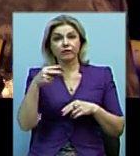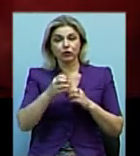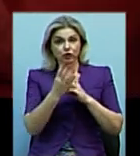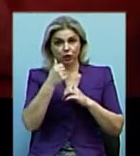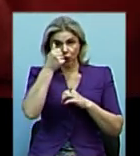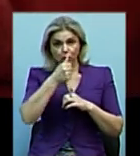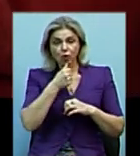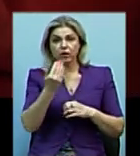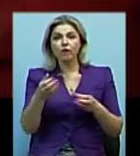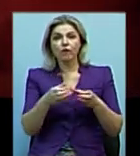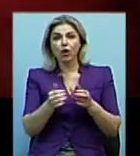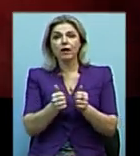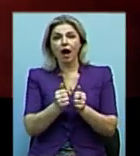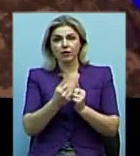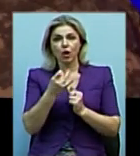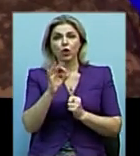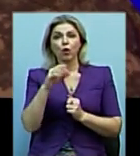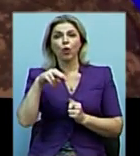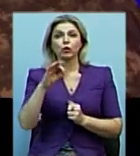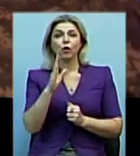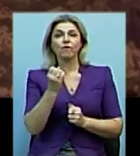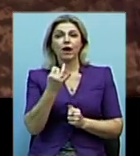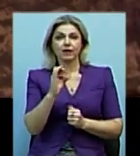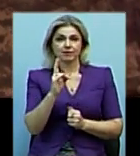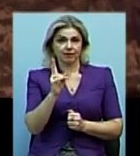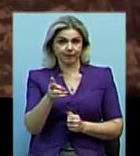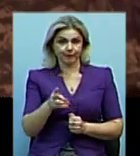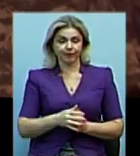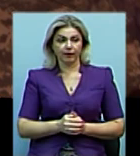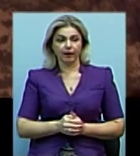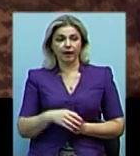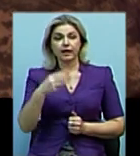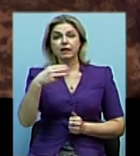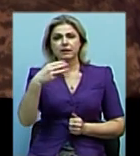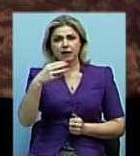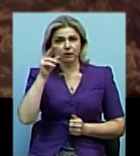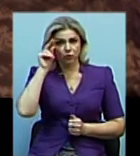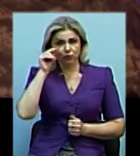підрозділ перебував неподалік Іловайська. 30-го ночі